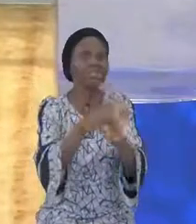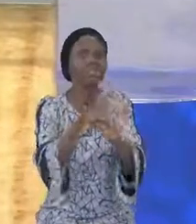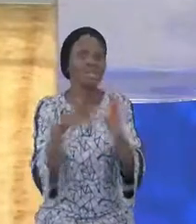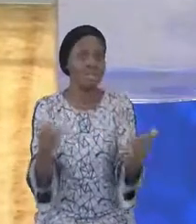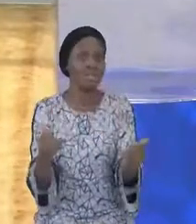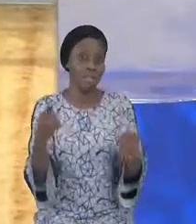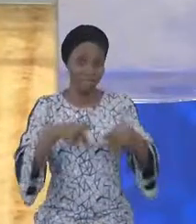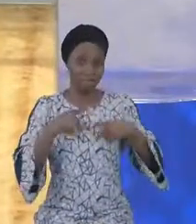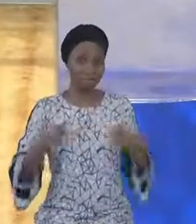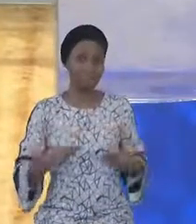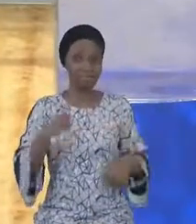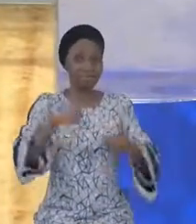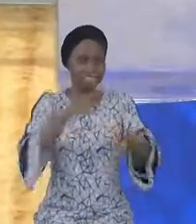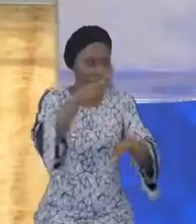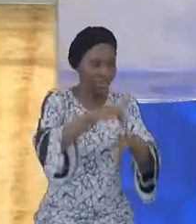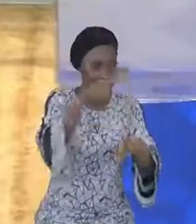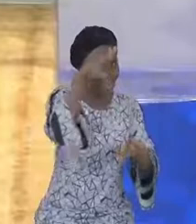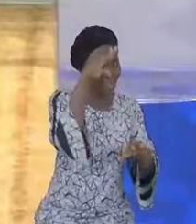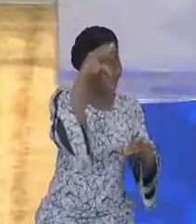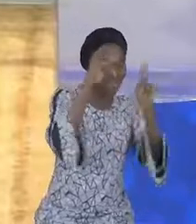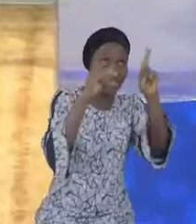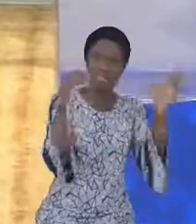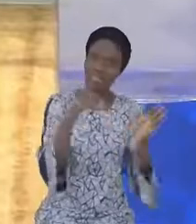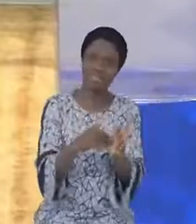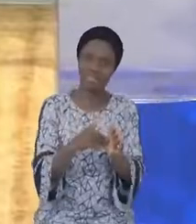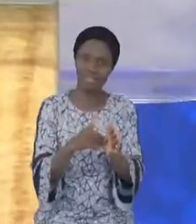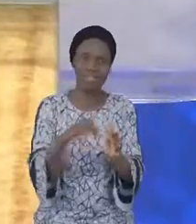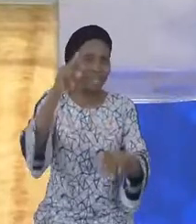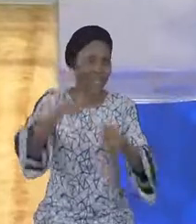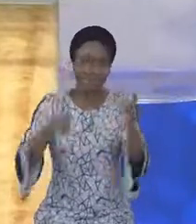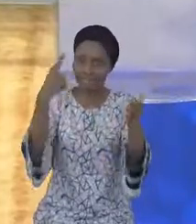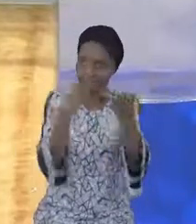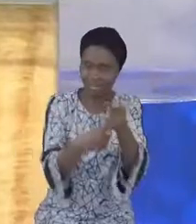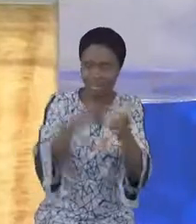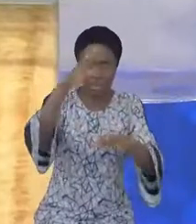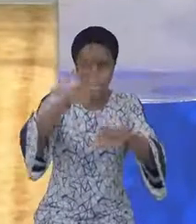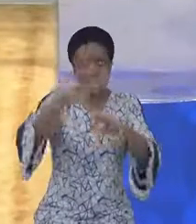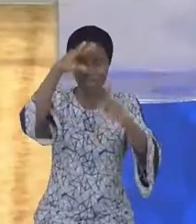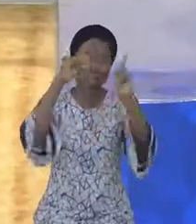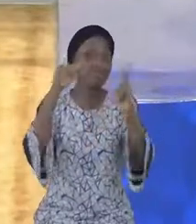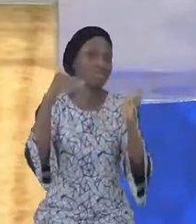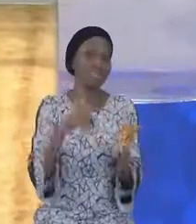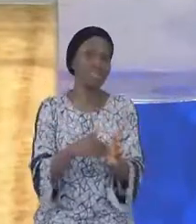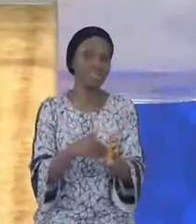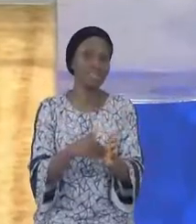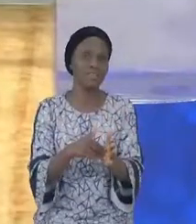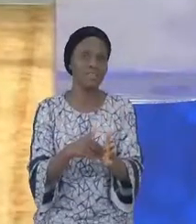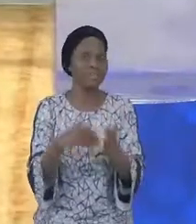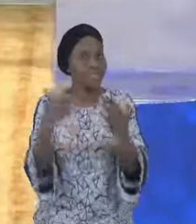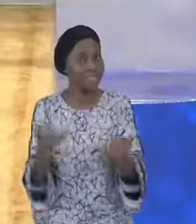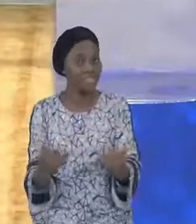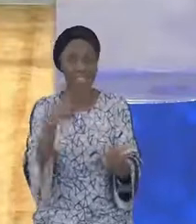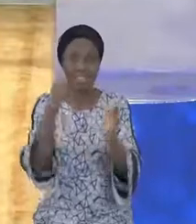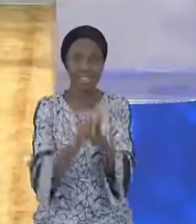plus le toucher, ils ne peuvent plus l'arrêter et lui faire ce qu'il avait l'habitude de lui faire. Il dit, maintenant que vous